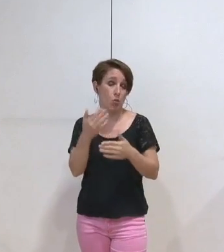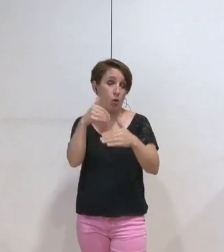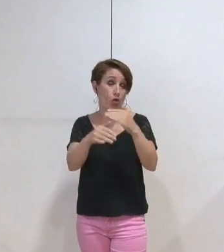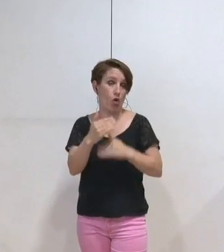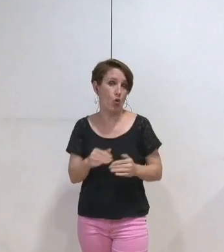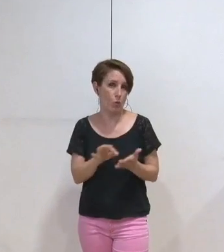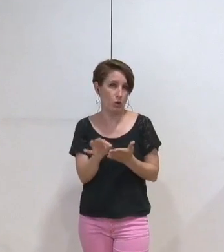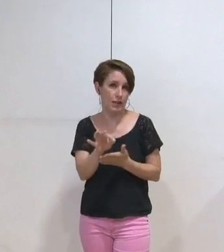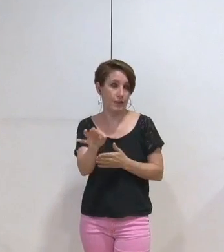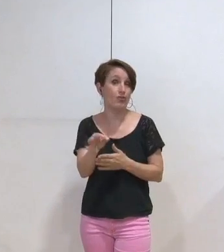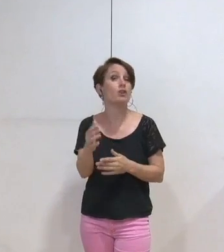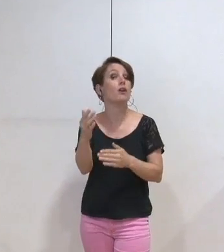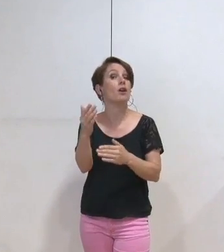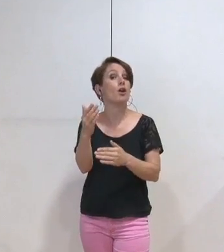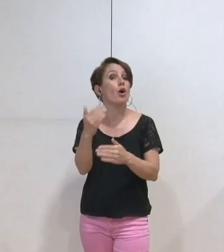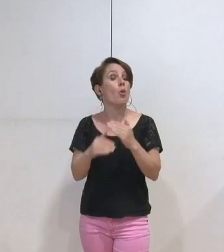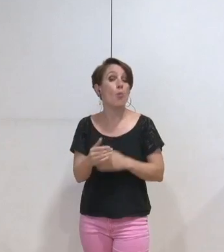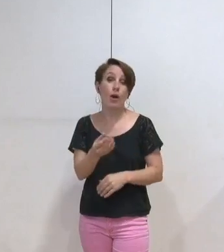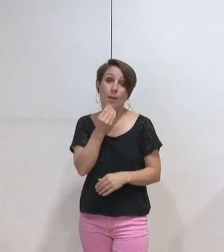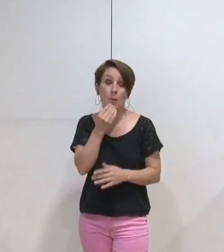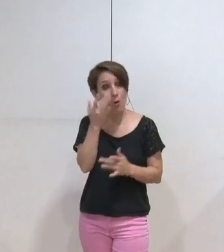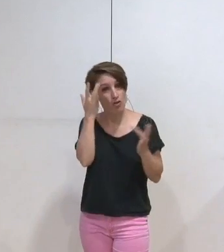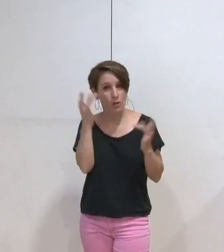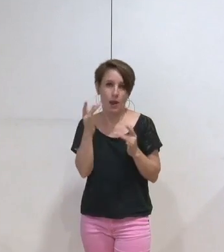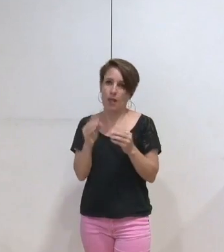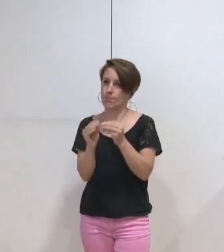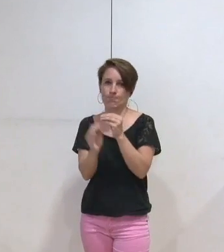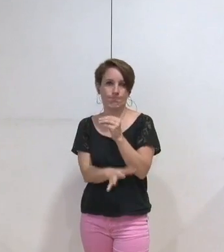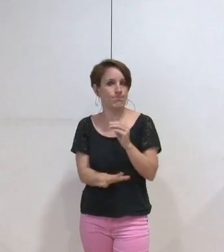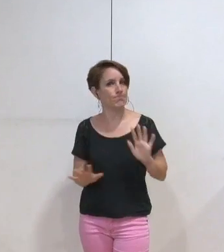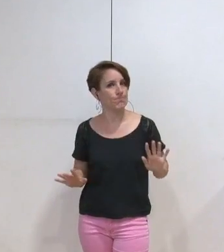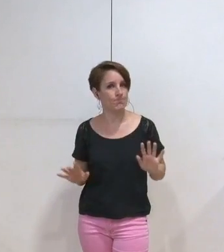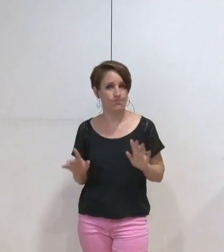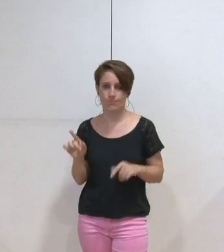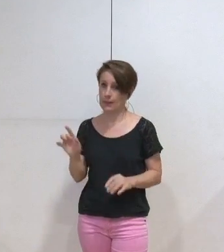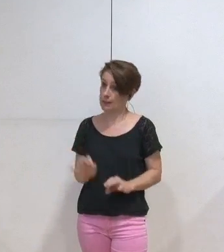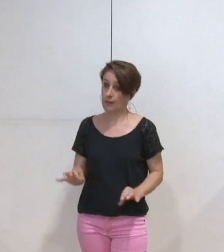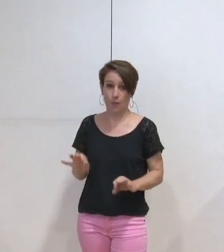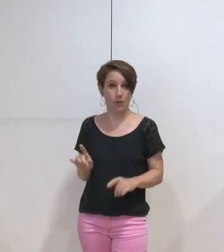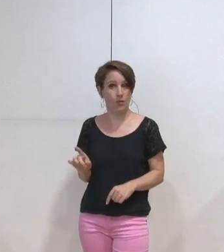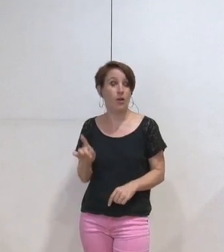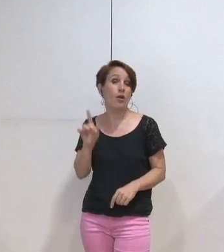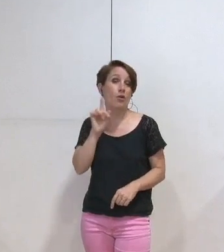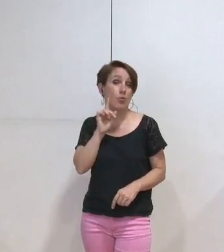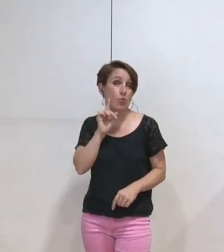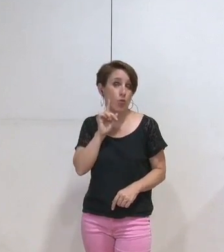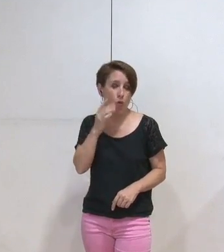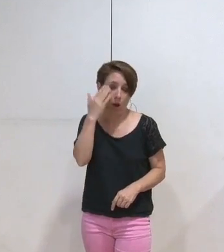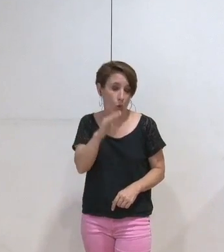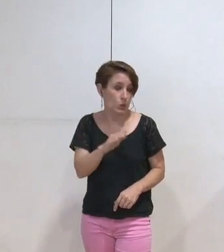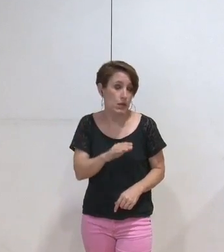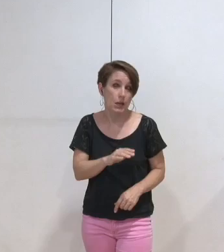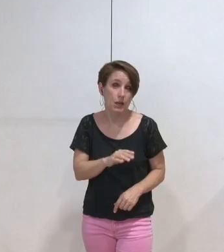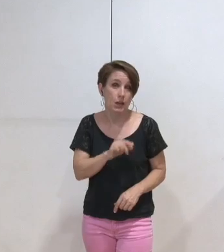n'apparaît pas le programme manger malin qui euh derrière car on le sait derrière la Croix-Rouge